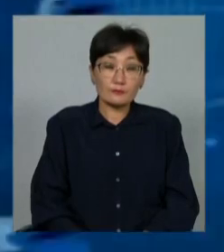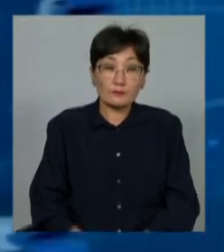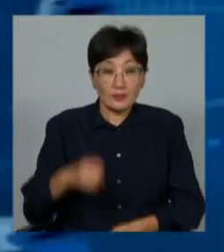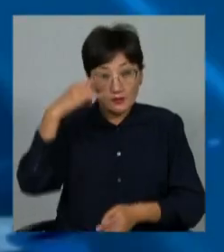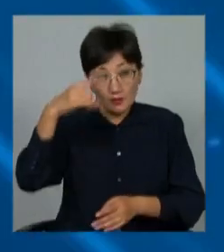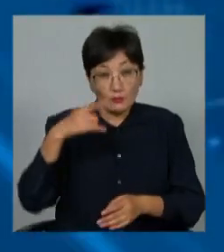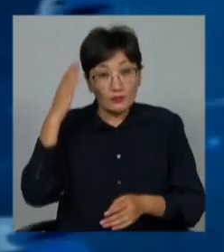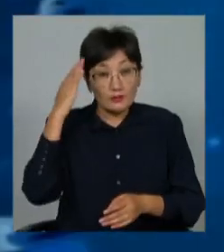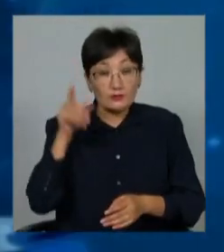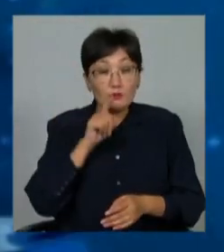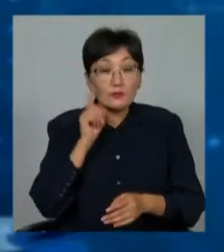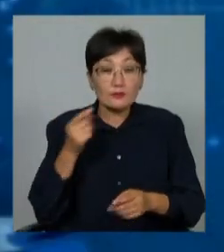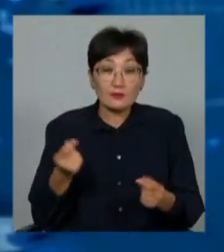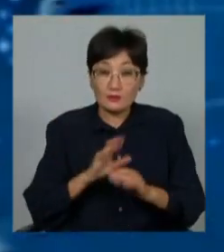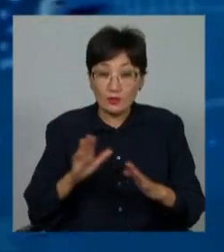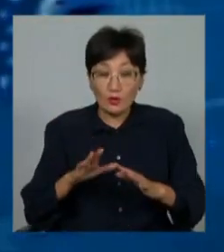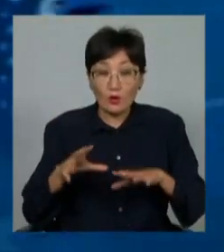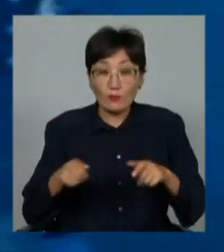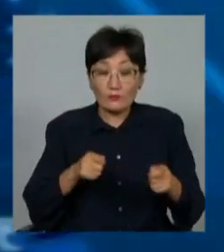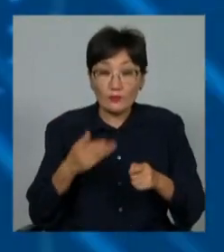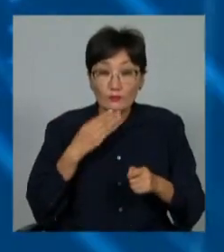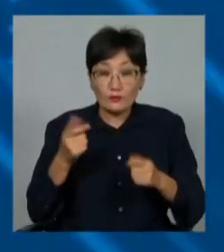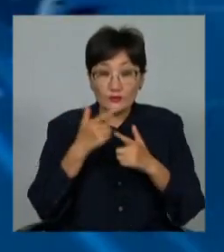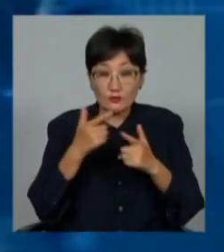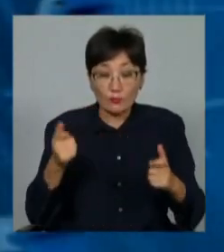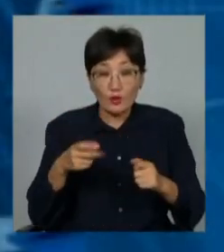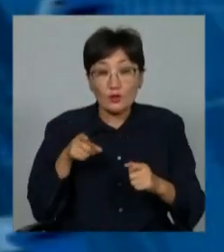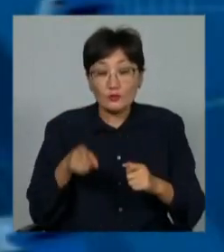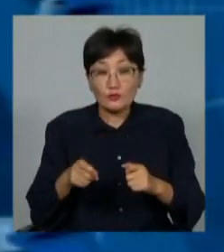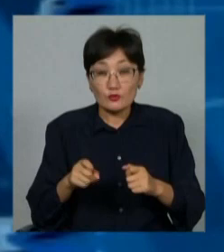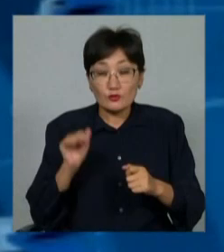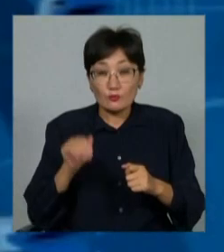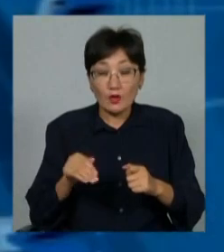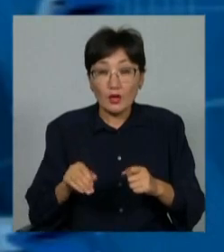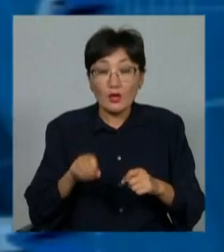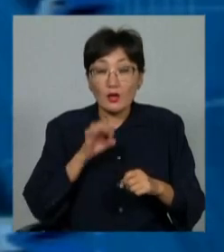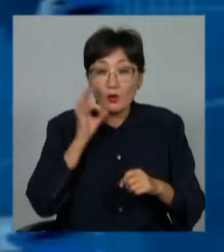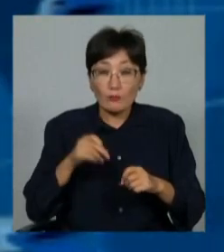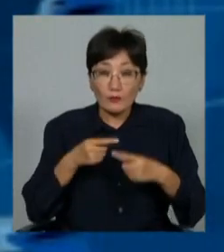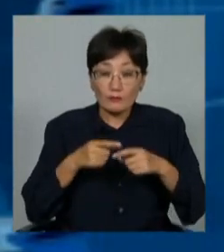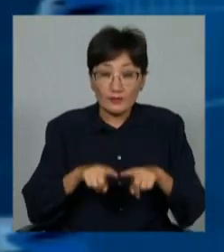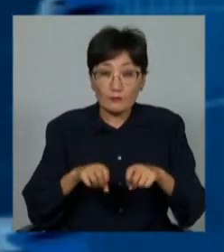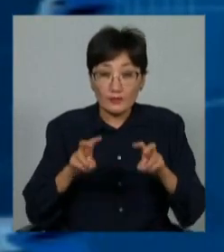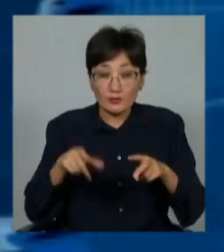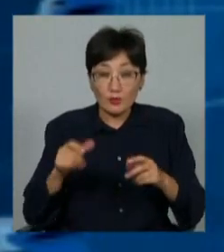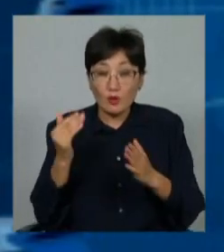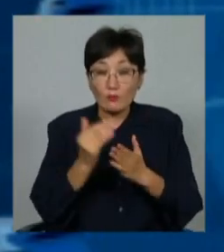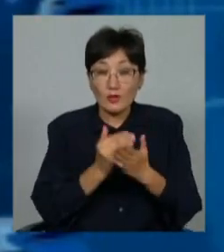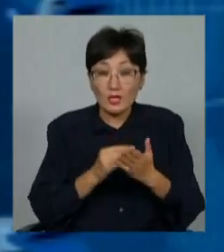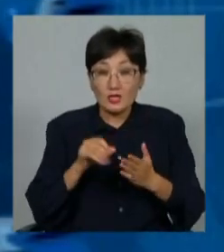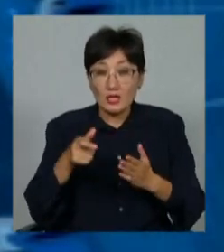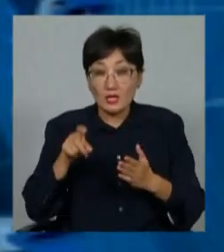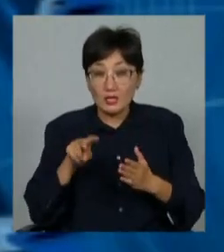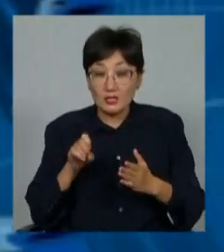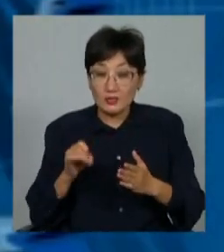Елімізде талантты жастар аз емес, бәлкім президент өз жолдауында айтқан 100 мың білікті IT маманның қатарын болашақ программист Жанғали Мақсұтов